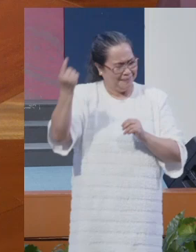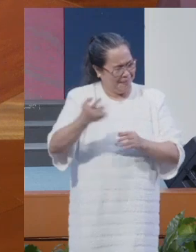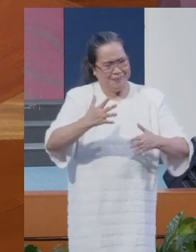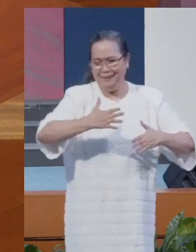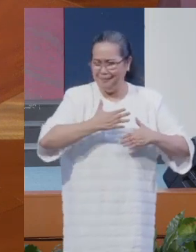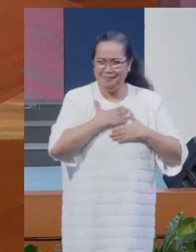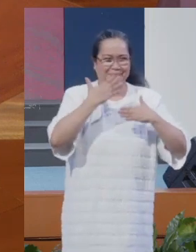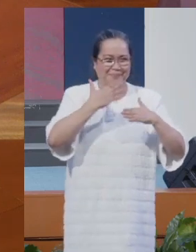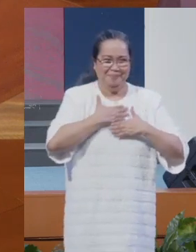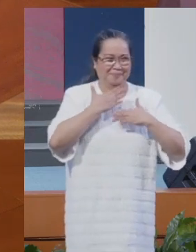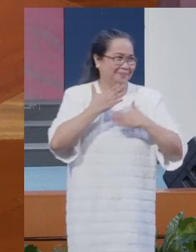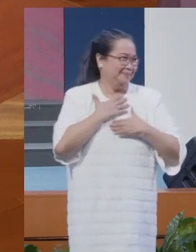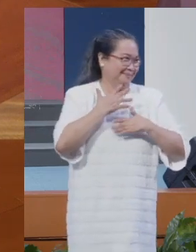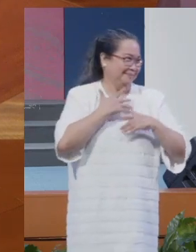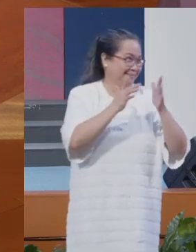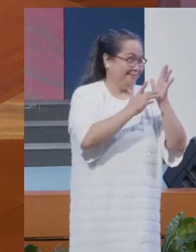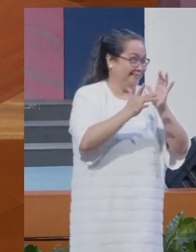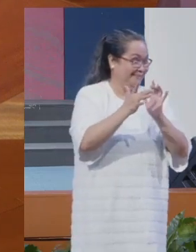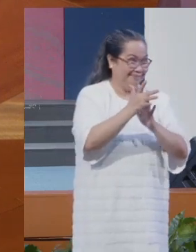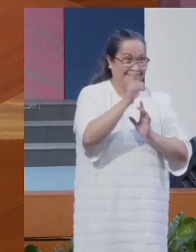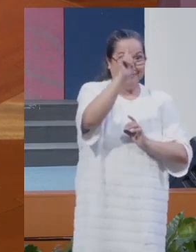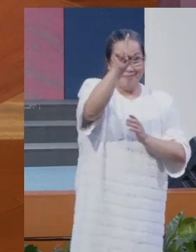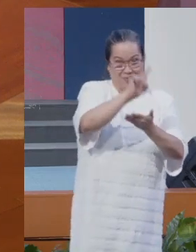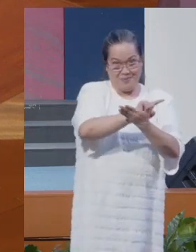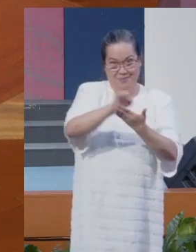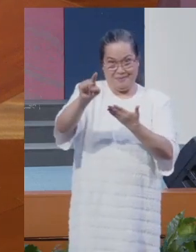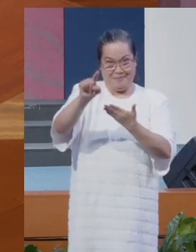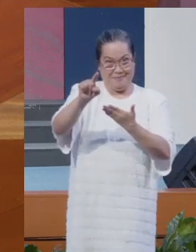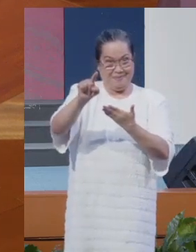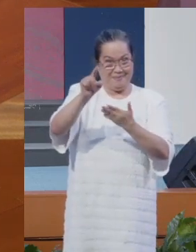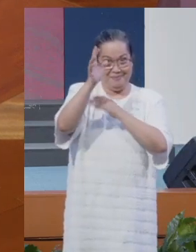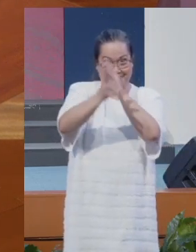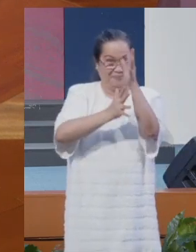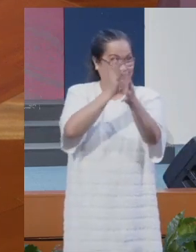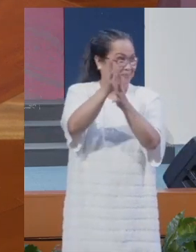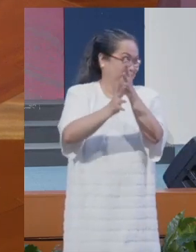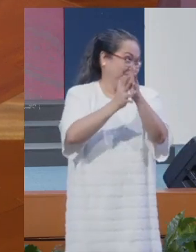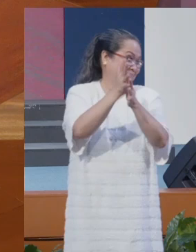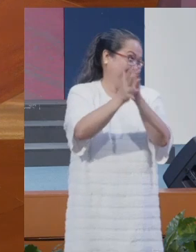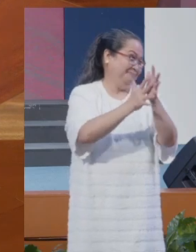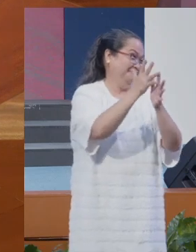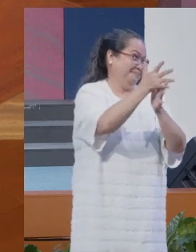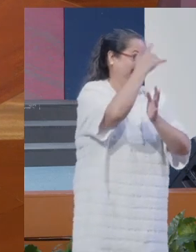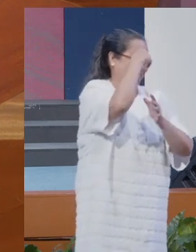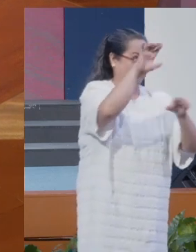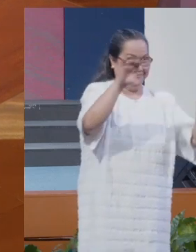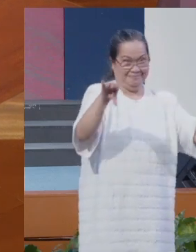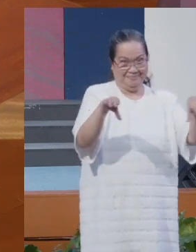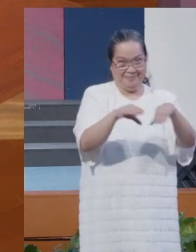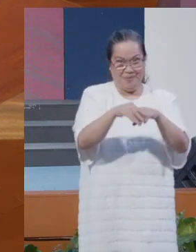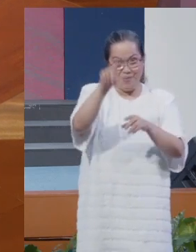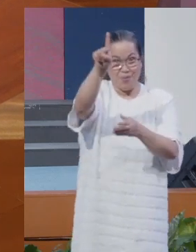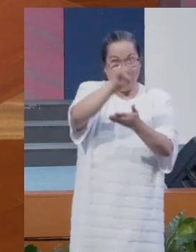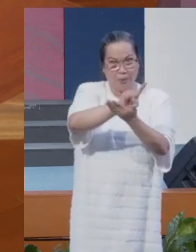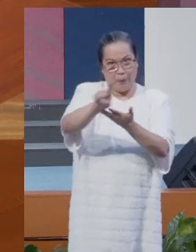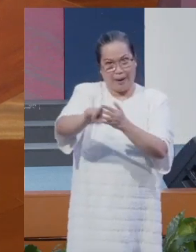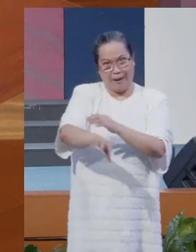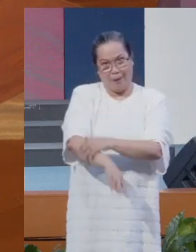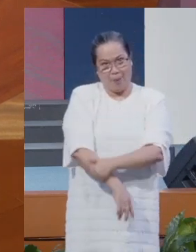In fact, noong panahon ni Jesus, 1 linggo ang wedding reception. 1